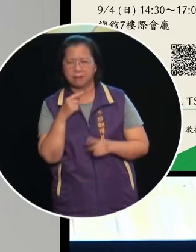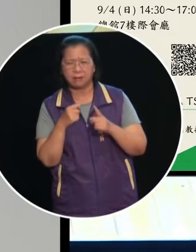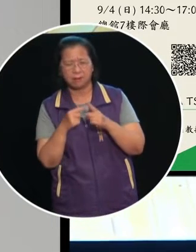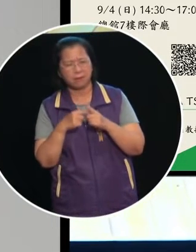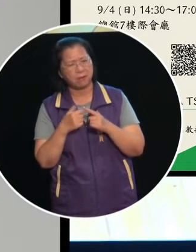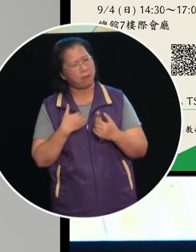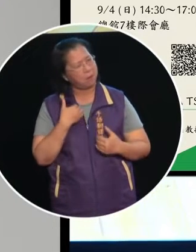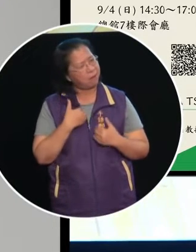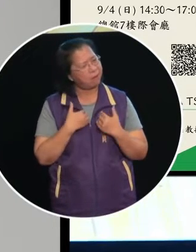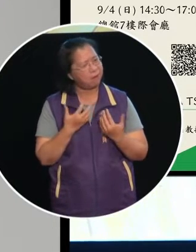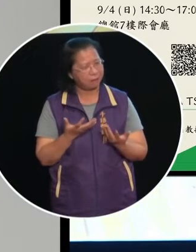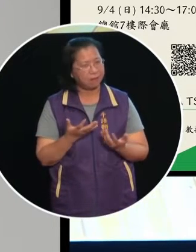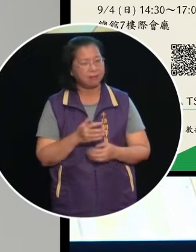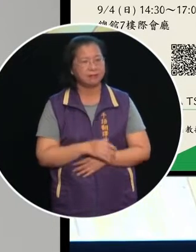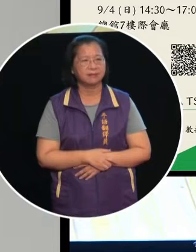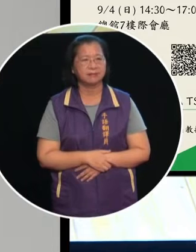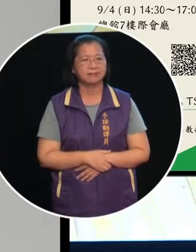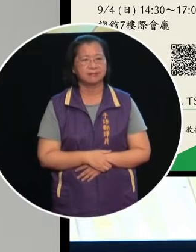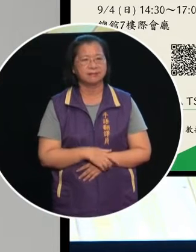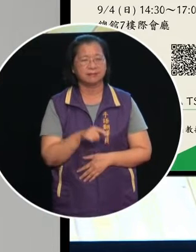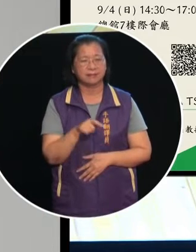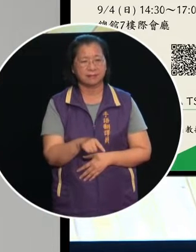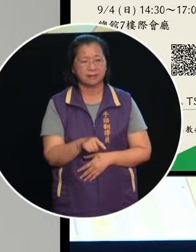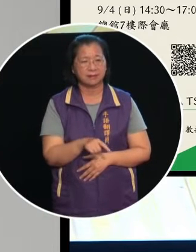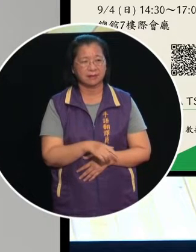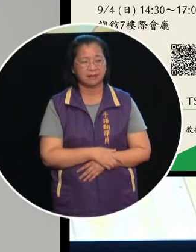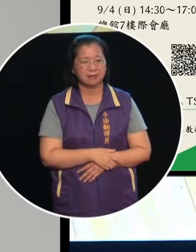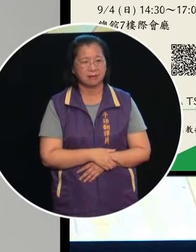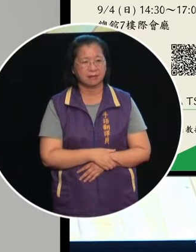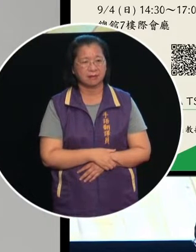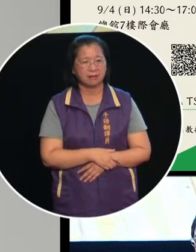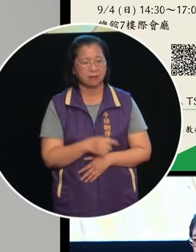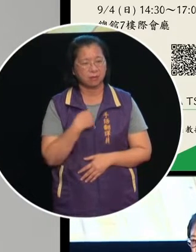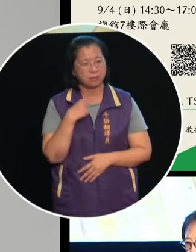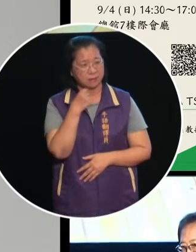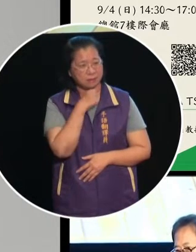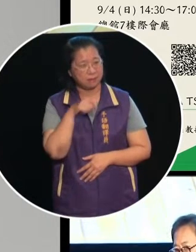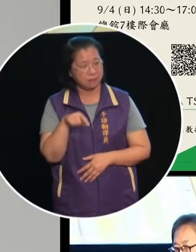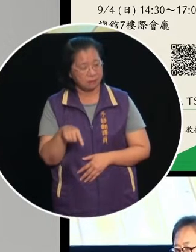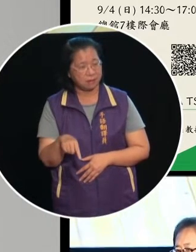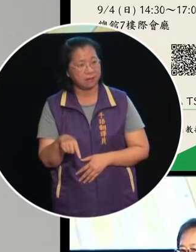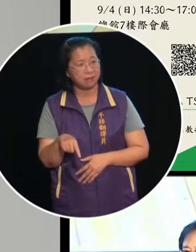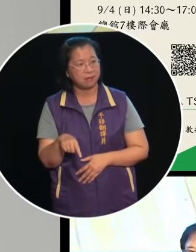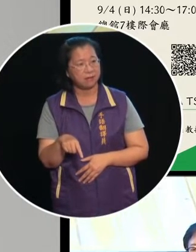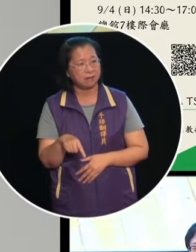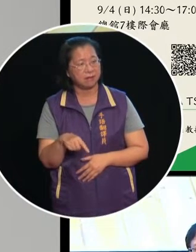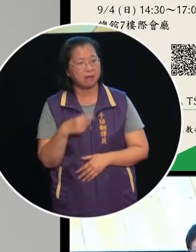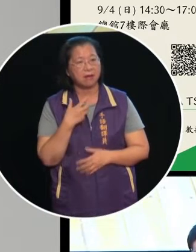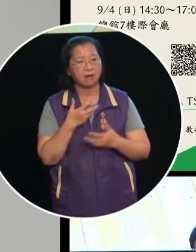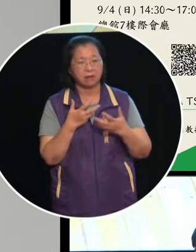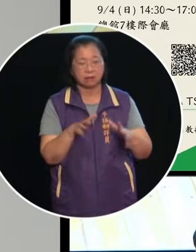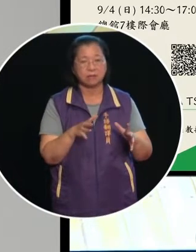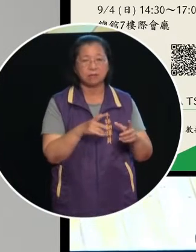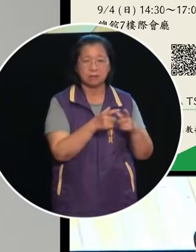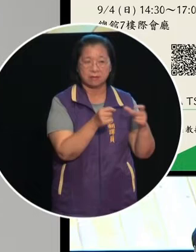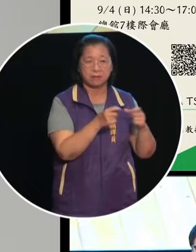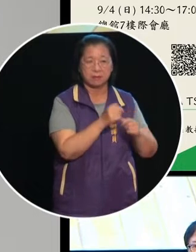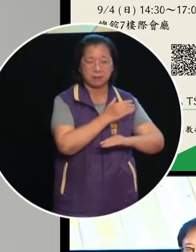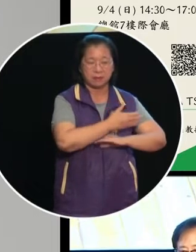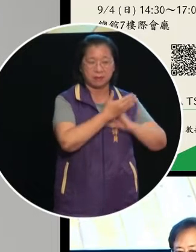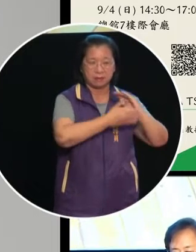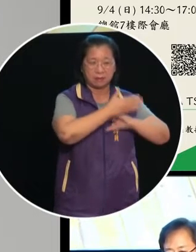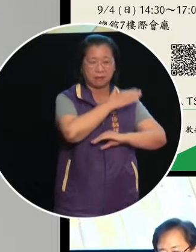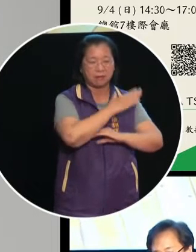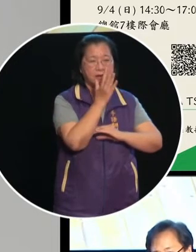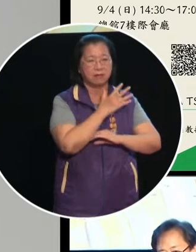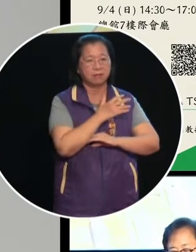观，有这样的反应。所以每次都我在台湾也东东就有很多日本媒体的采访或者是上电